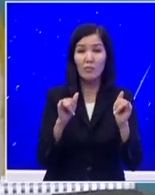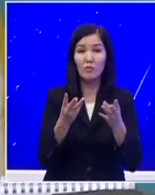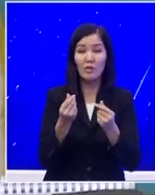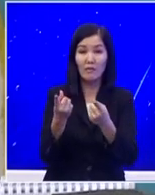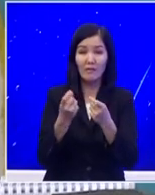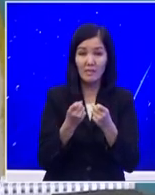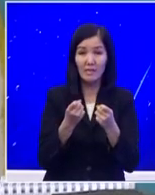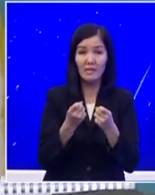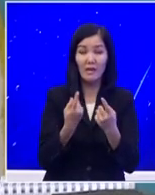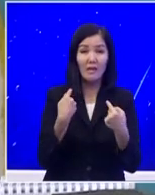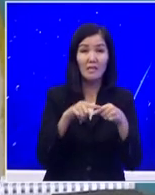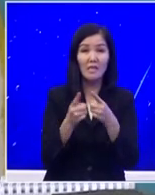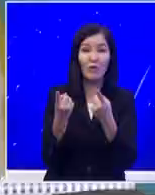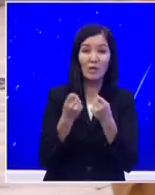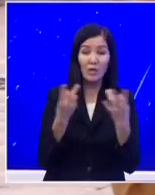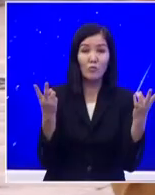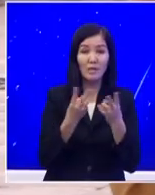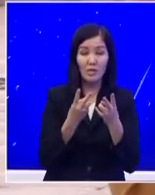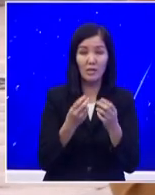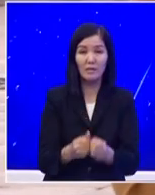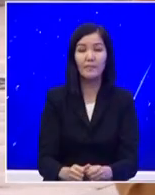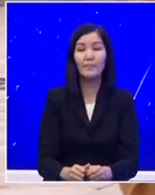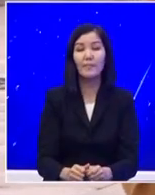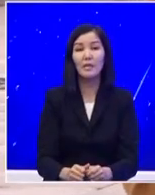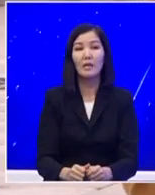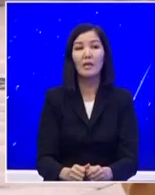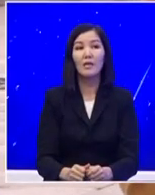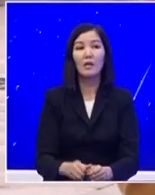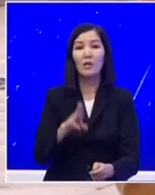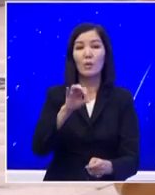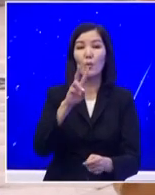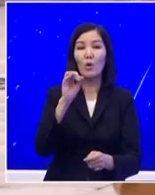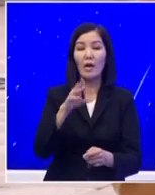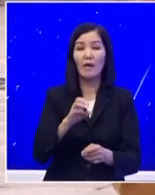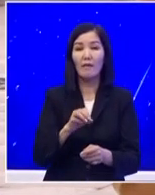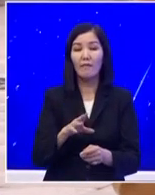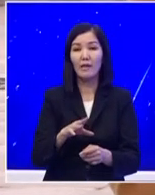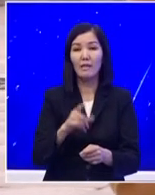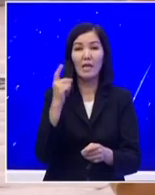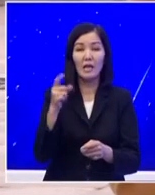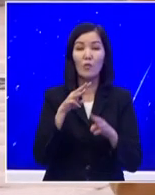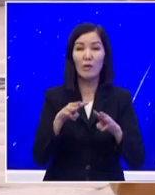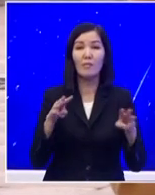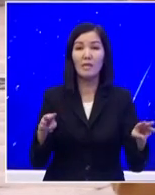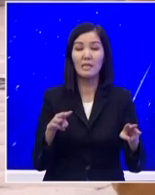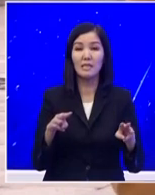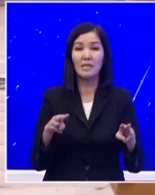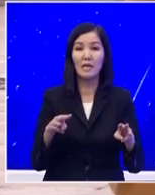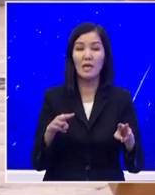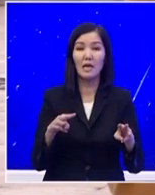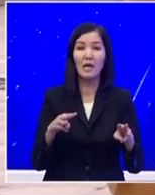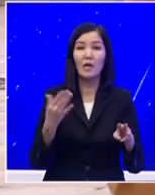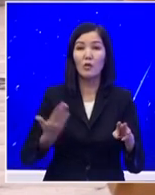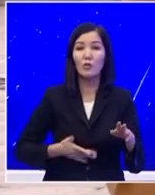мен технологияны тартуға тиіспіз. Сонымен қатар Қасым Жомарт Тоқаев экология министріне елді мекендер маңындағы